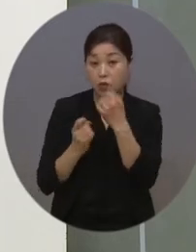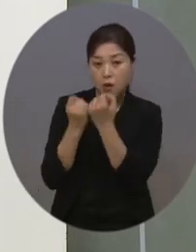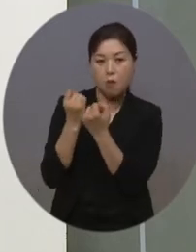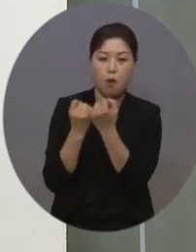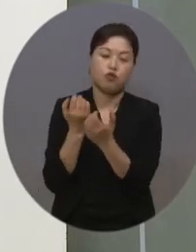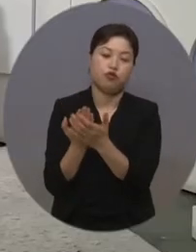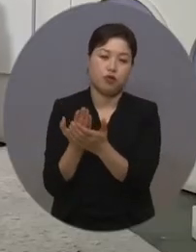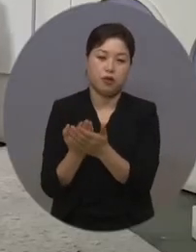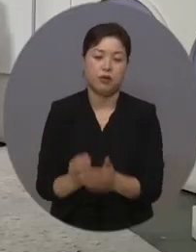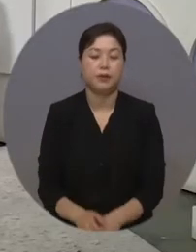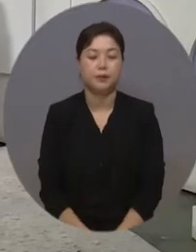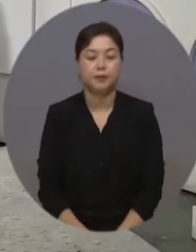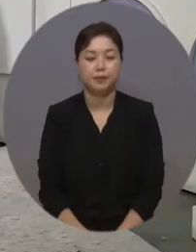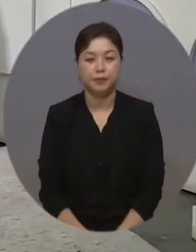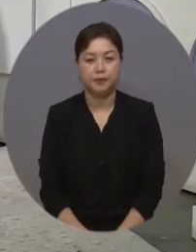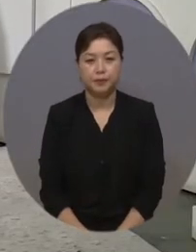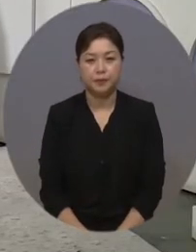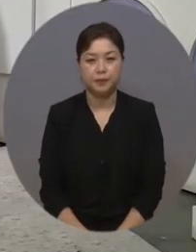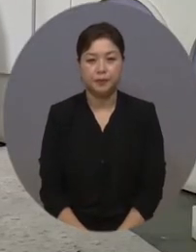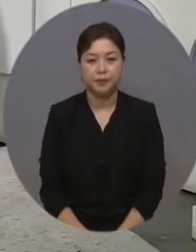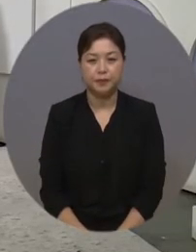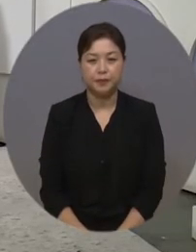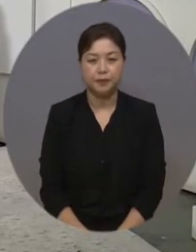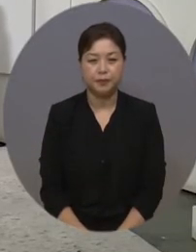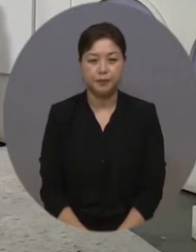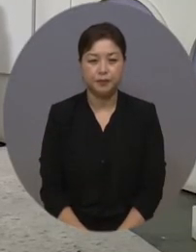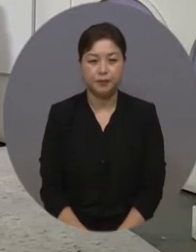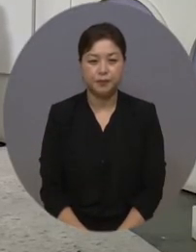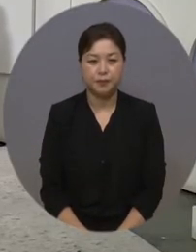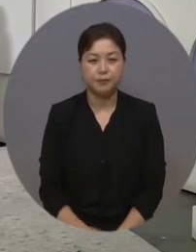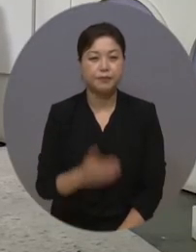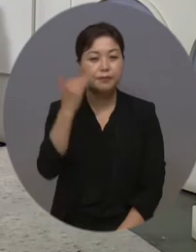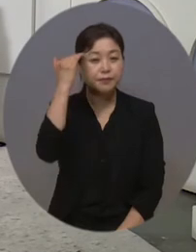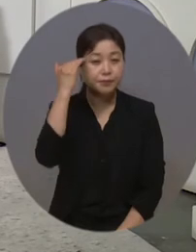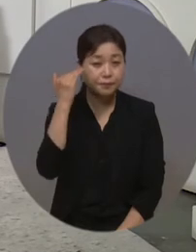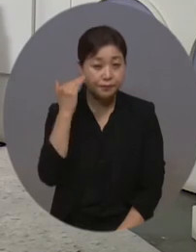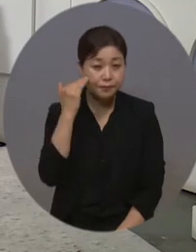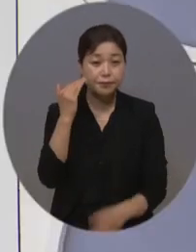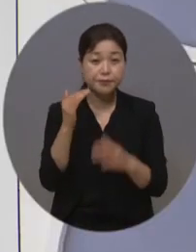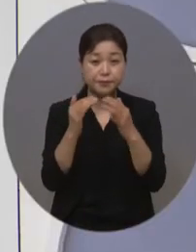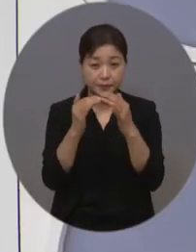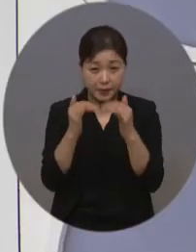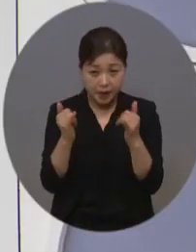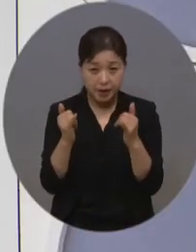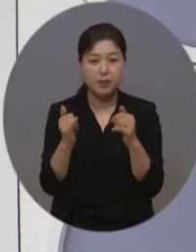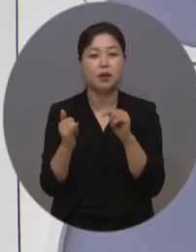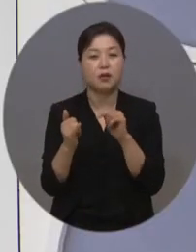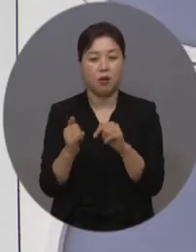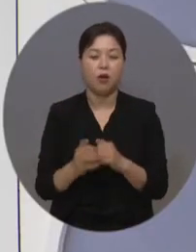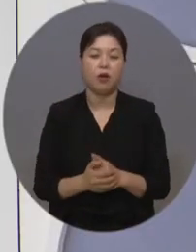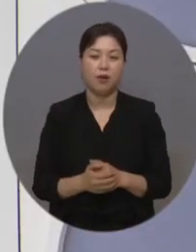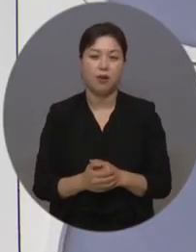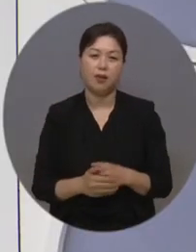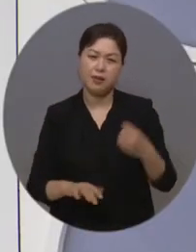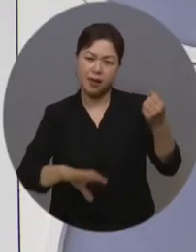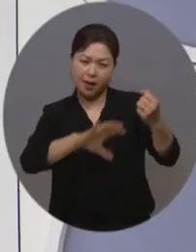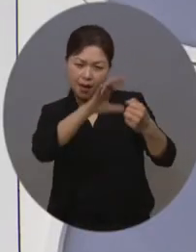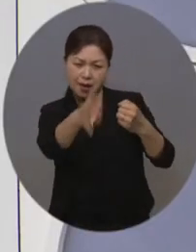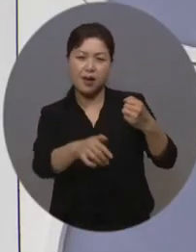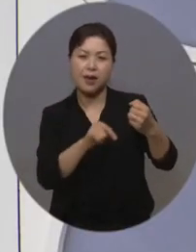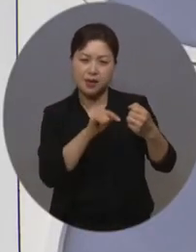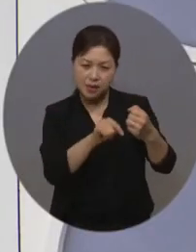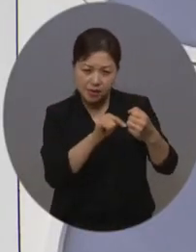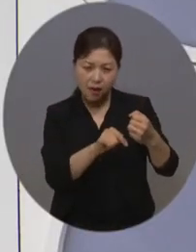예. 정말 우리 한국인이 세계에서 가장